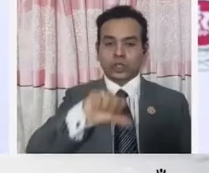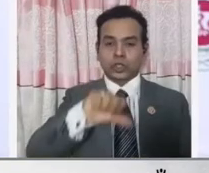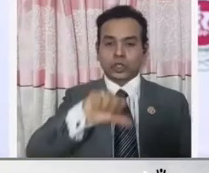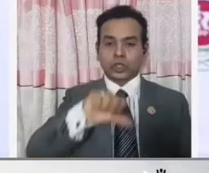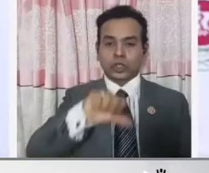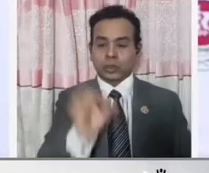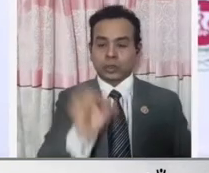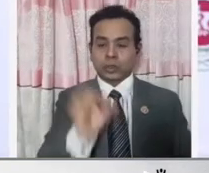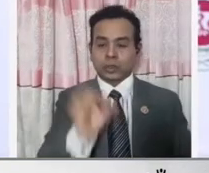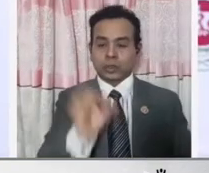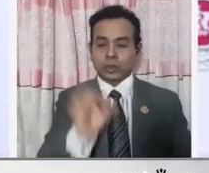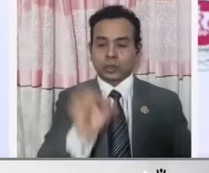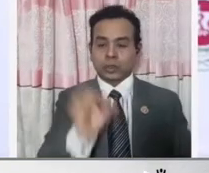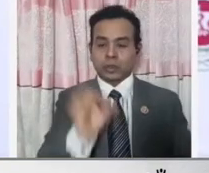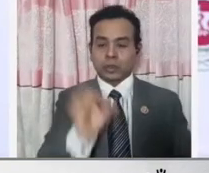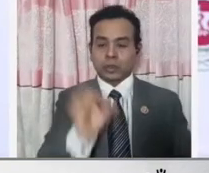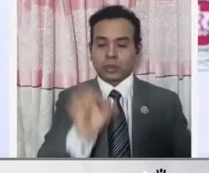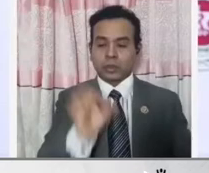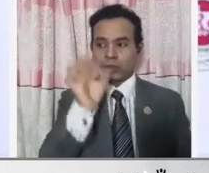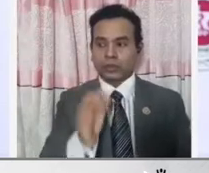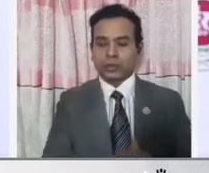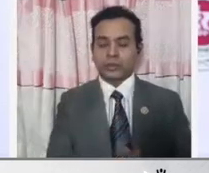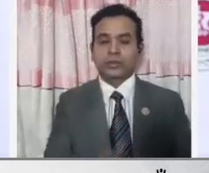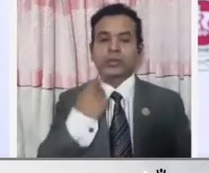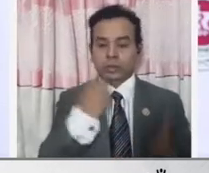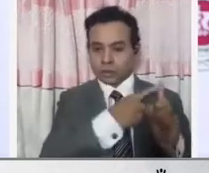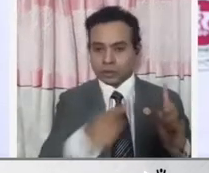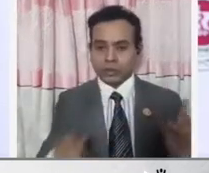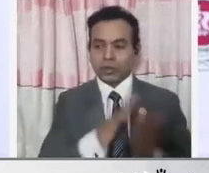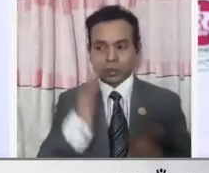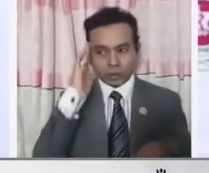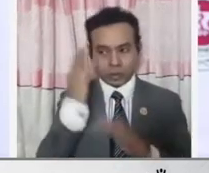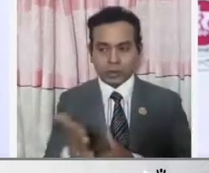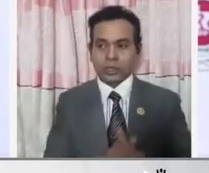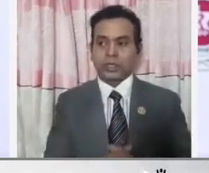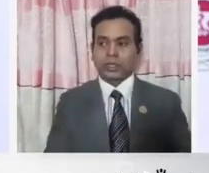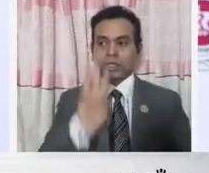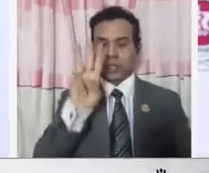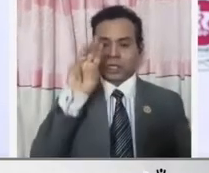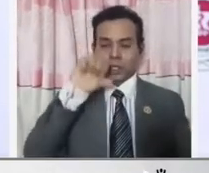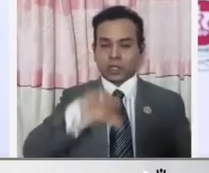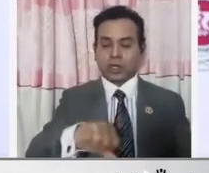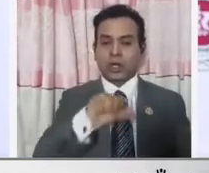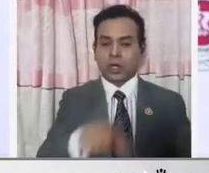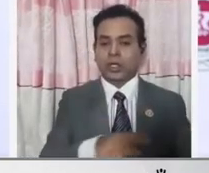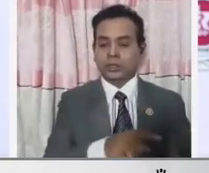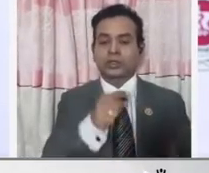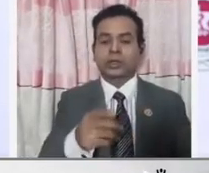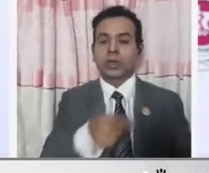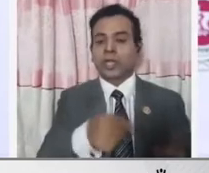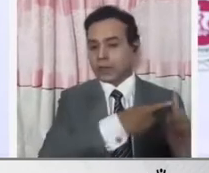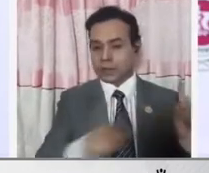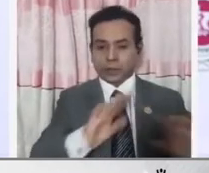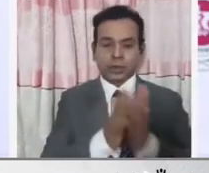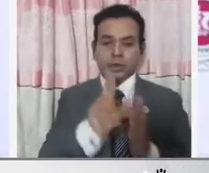যারা মৃত্যুবরণ করেছেন তাদের মধ্যে পুরুষ ৩০ জন, নারী ৯ জন। এ পর্যন্ত মৃত্যুবরণ করেছেন পুরুষ ১,৮৯০